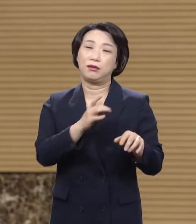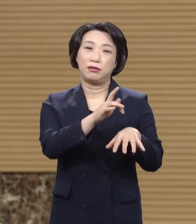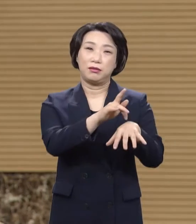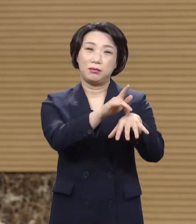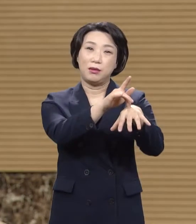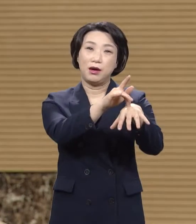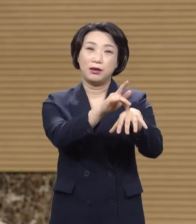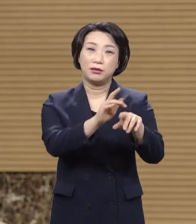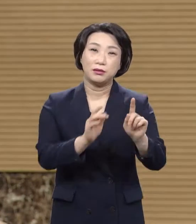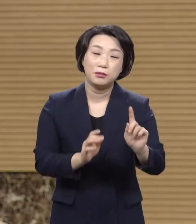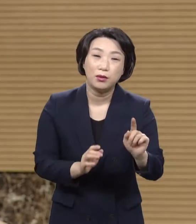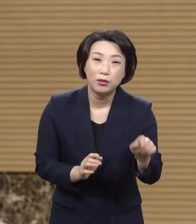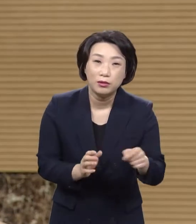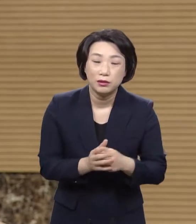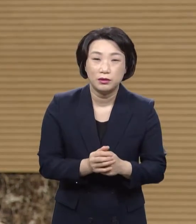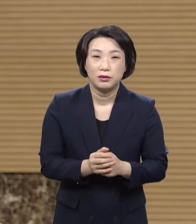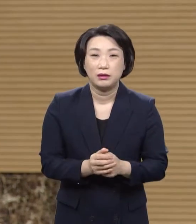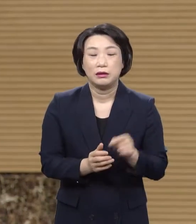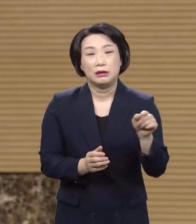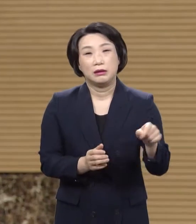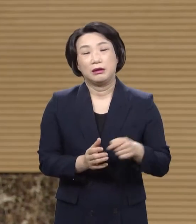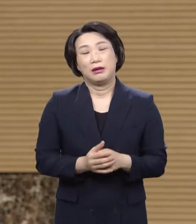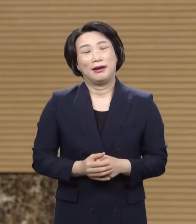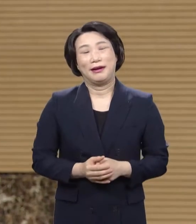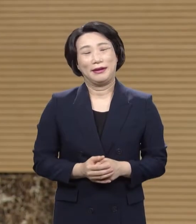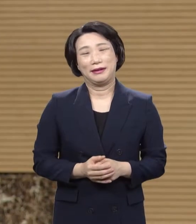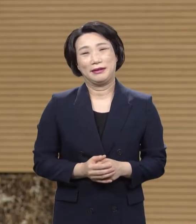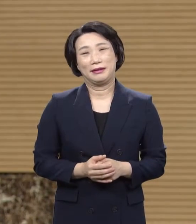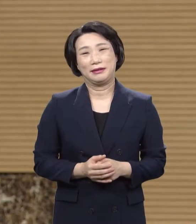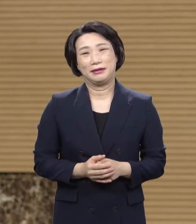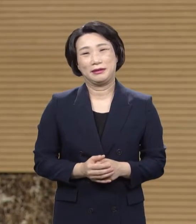속에는 그런